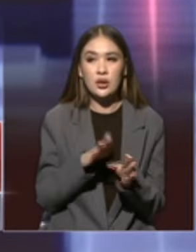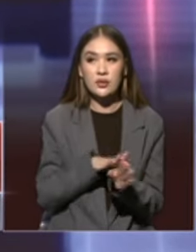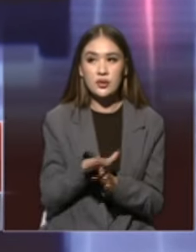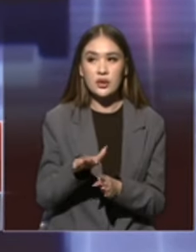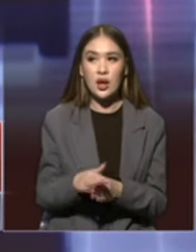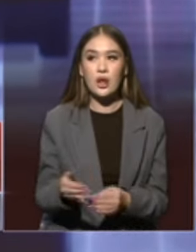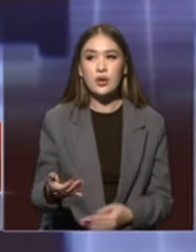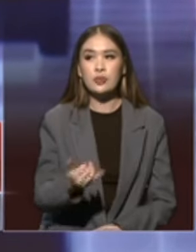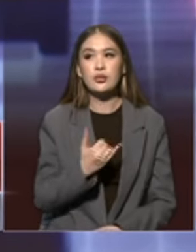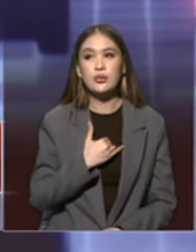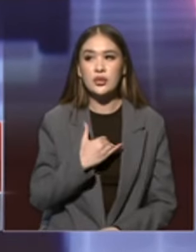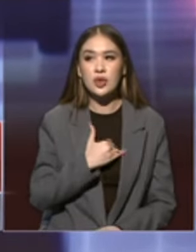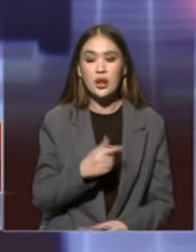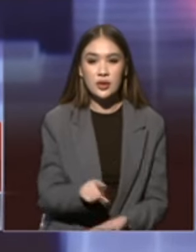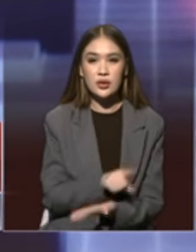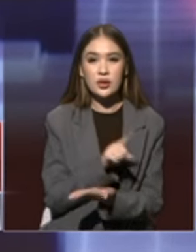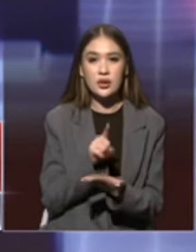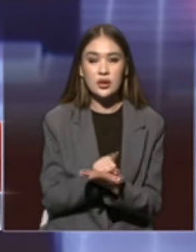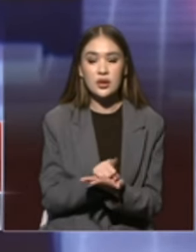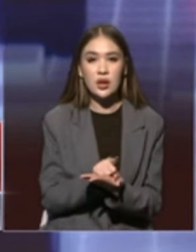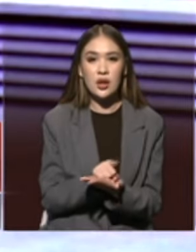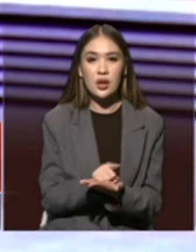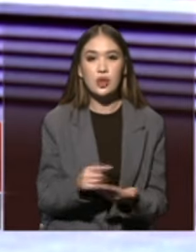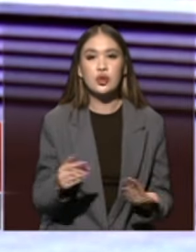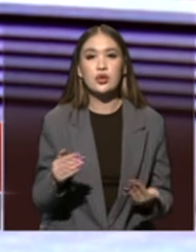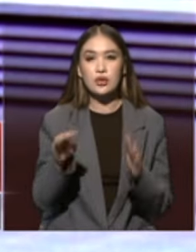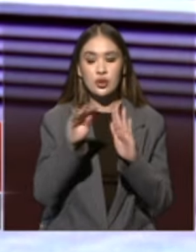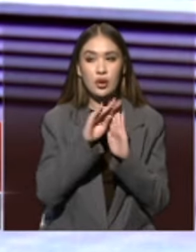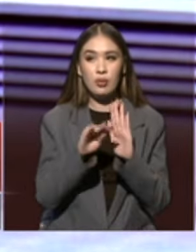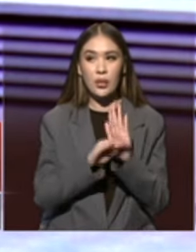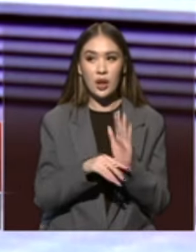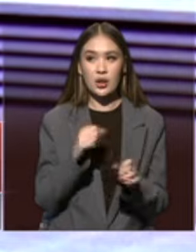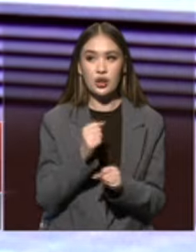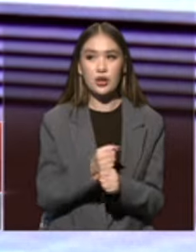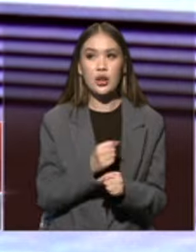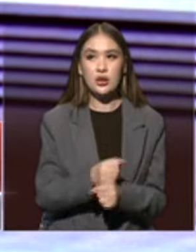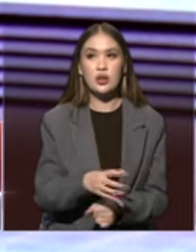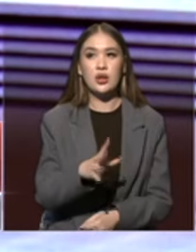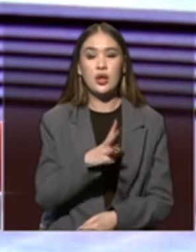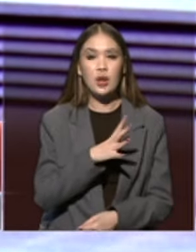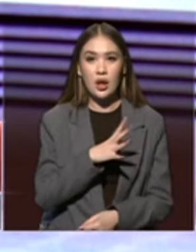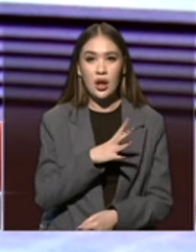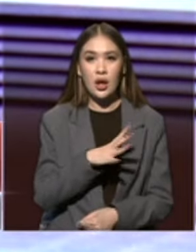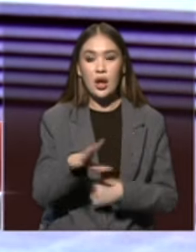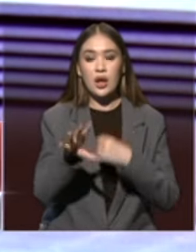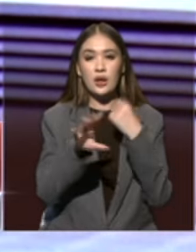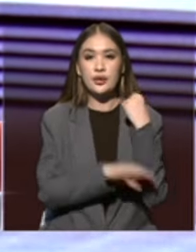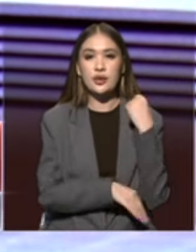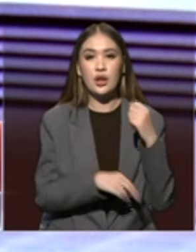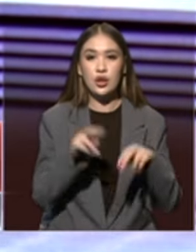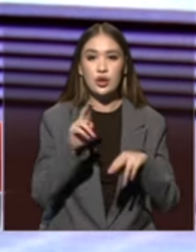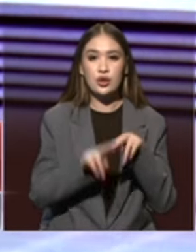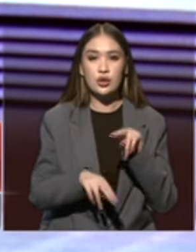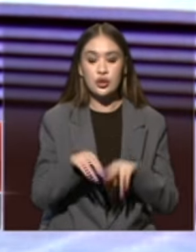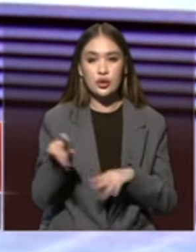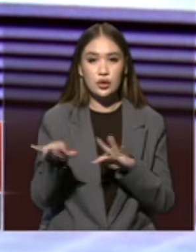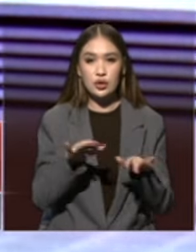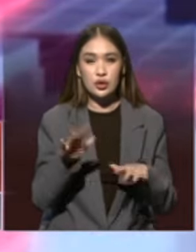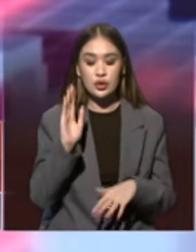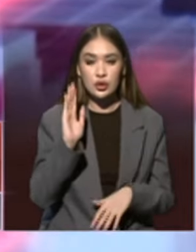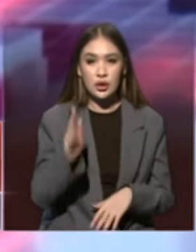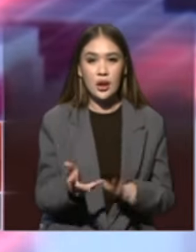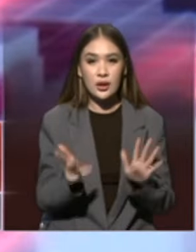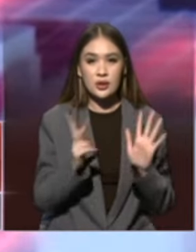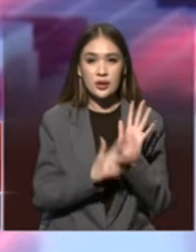тиісті біздің тарапымыздан үлгілік жобалар жасалынды. Осы үлгілік жобалардың аясында құрылысты жүргізіледі.